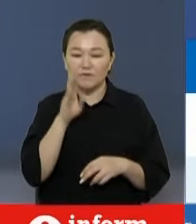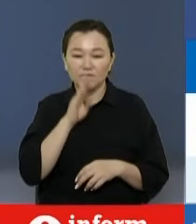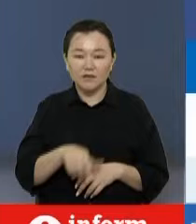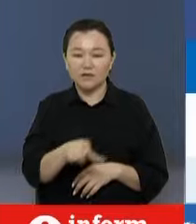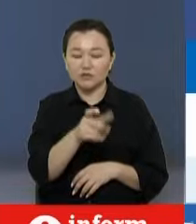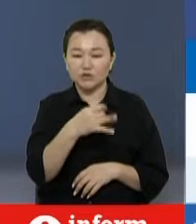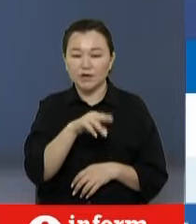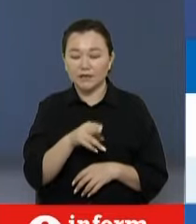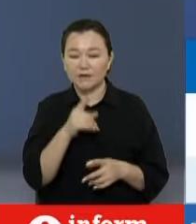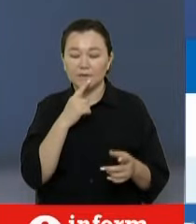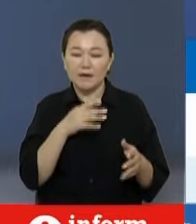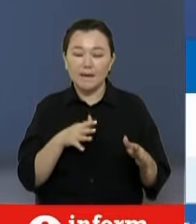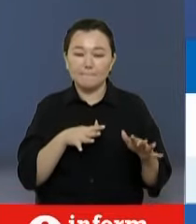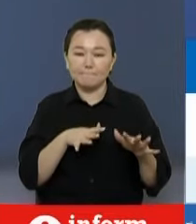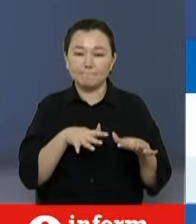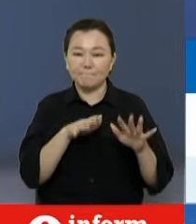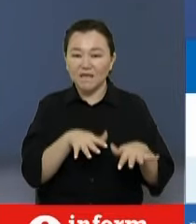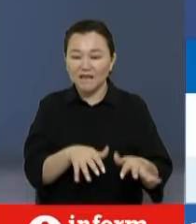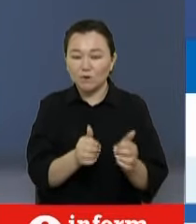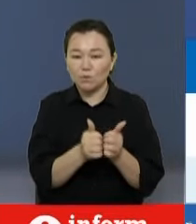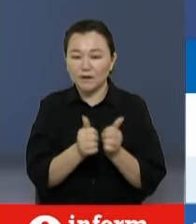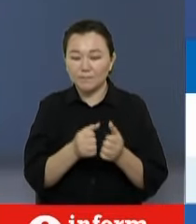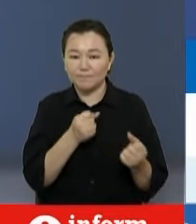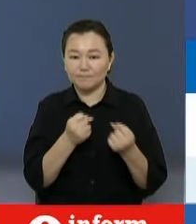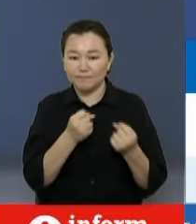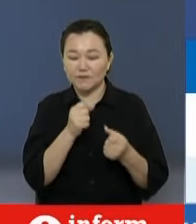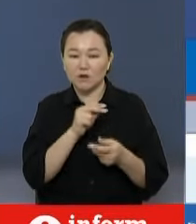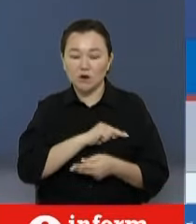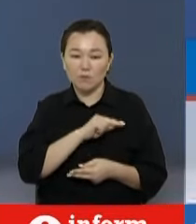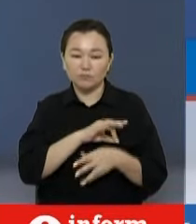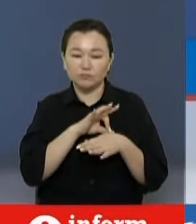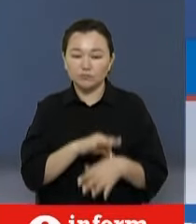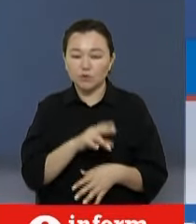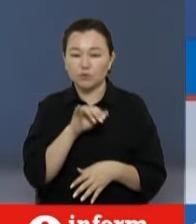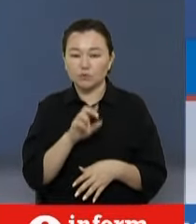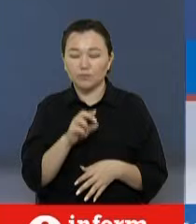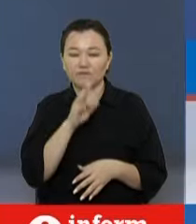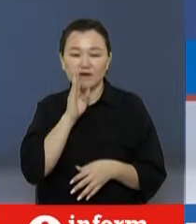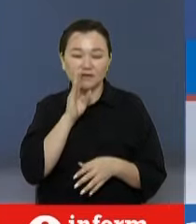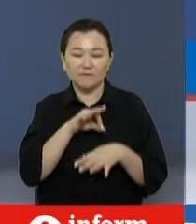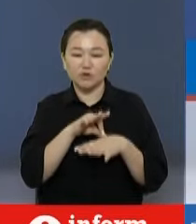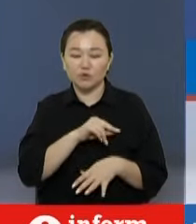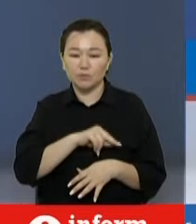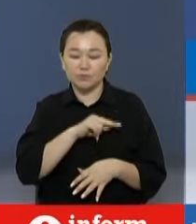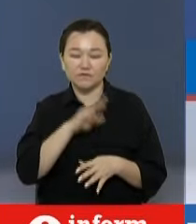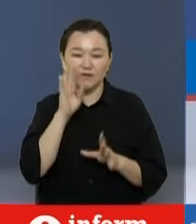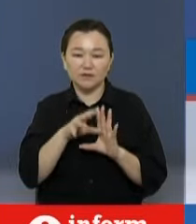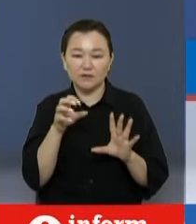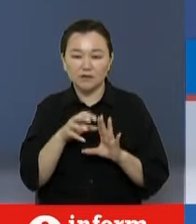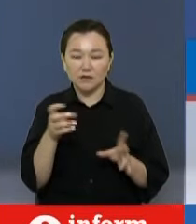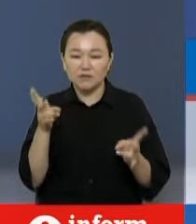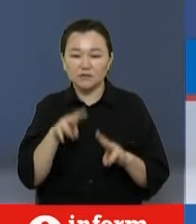Жайык и берегоукрепительной работы. За сутки в городе Кульсары откачано 150 тысяч кубических метров воды. Ведутся работы по откачке оставшихся